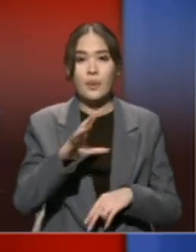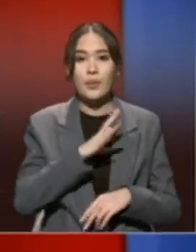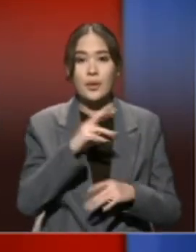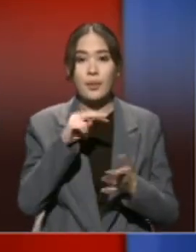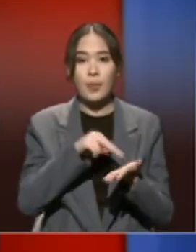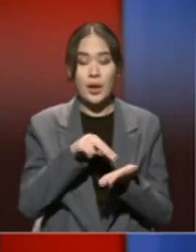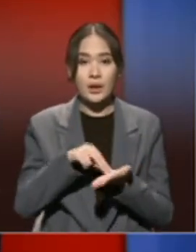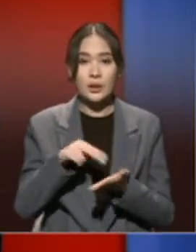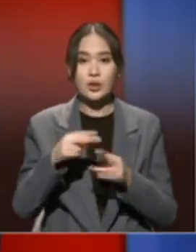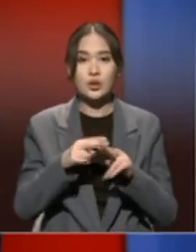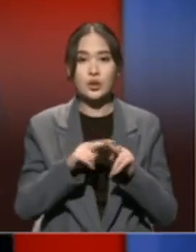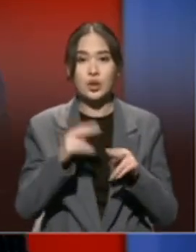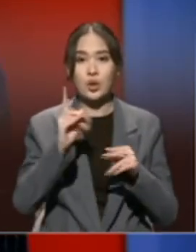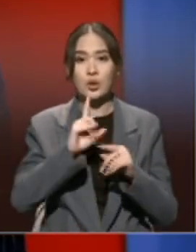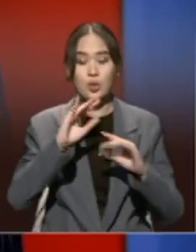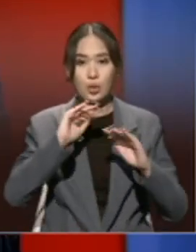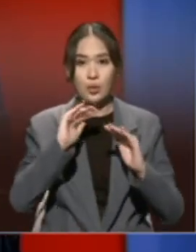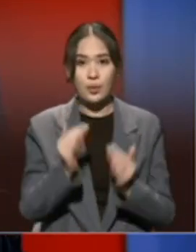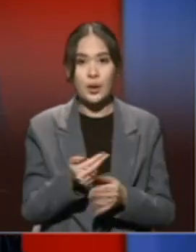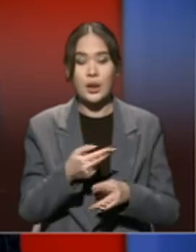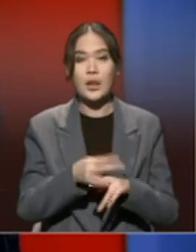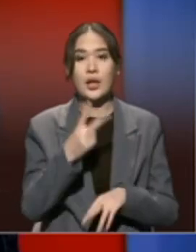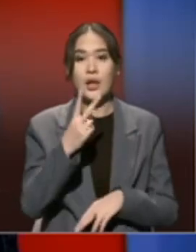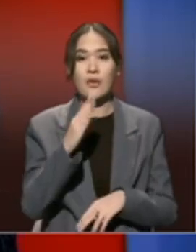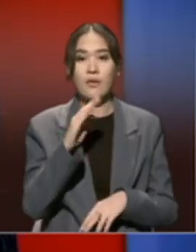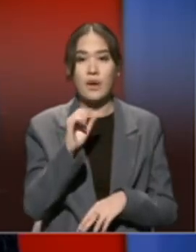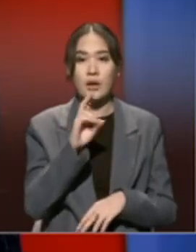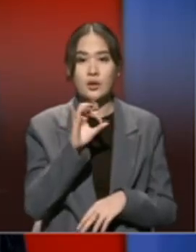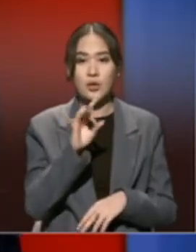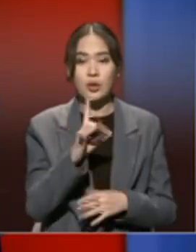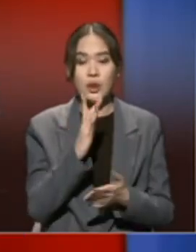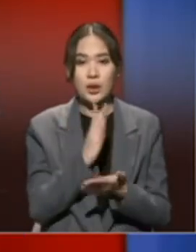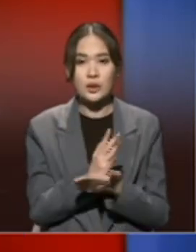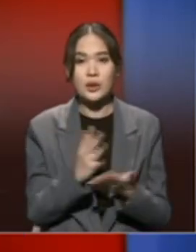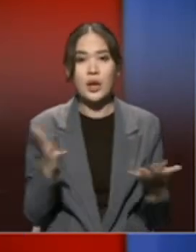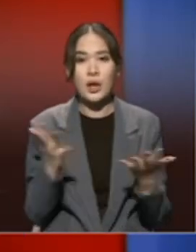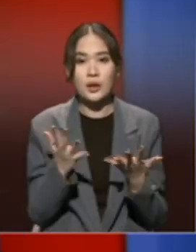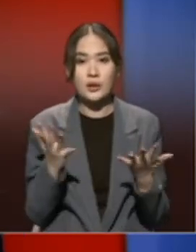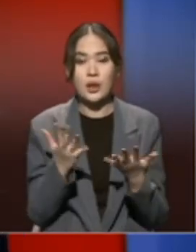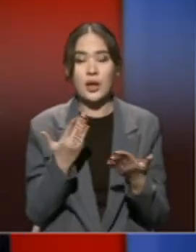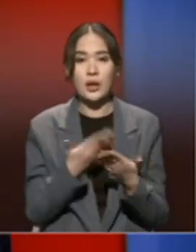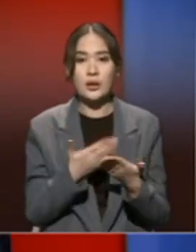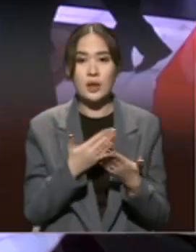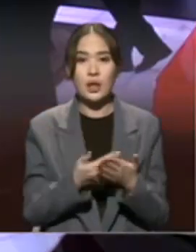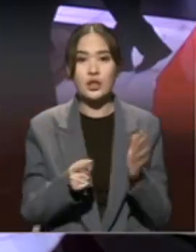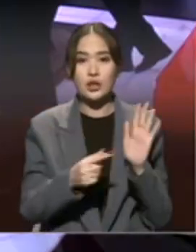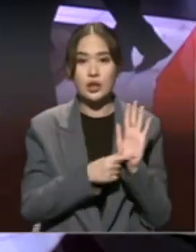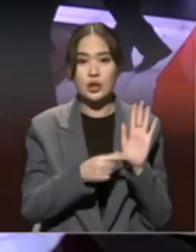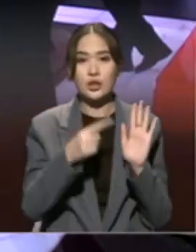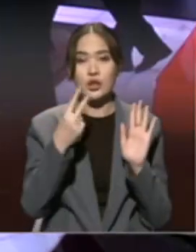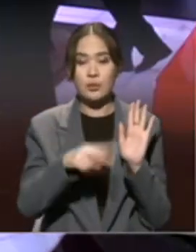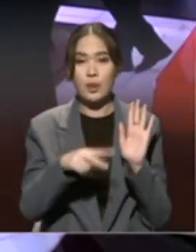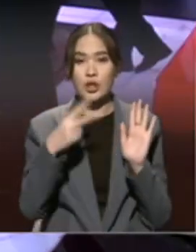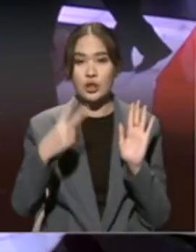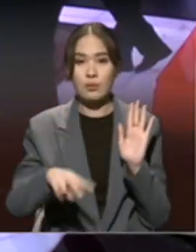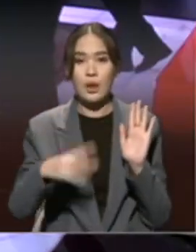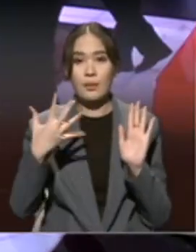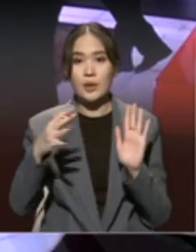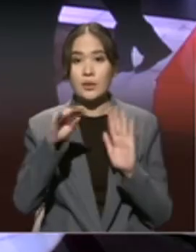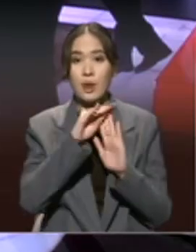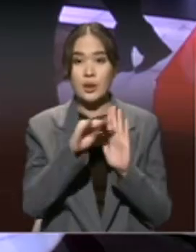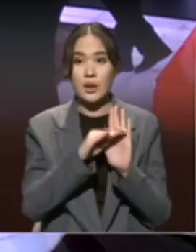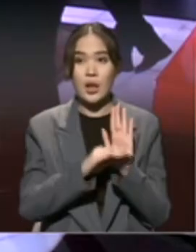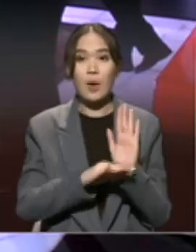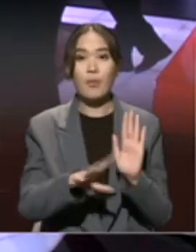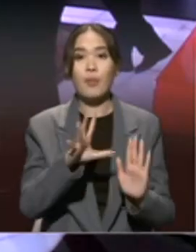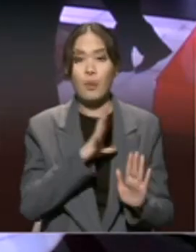қазіргі уақытта төмендеп жатқандығының бір екі факторын айтайын. Қандай әсер етіп отыр? Енді міне, біз 7-20-25 деген бағдарлама болды.